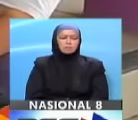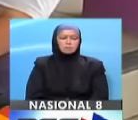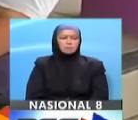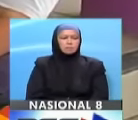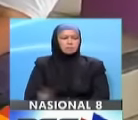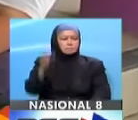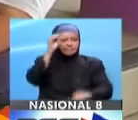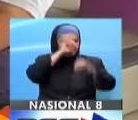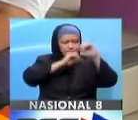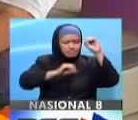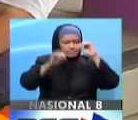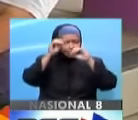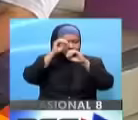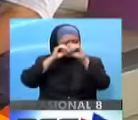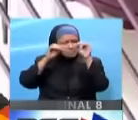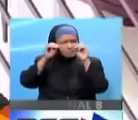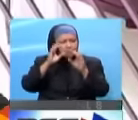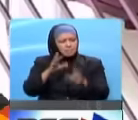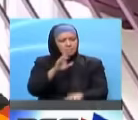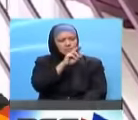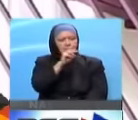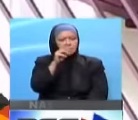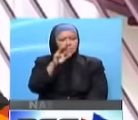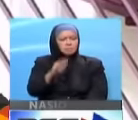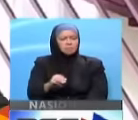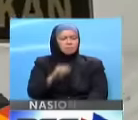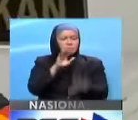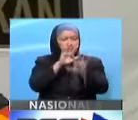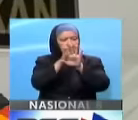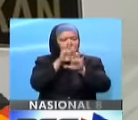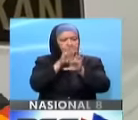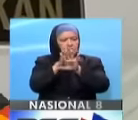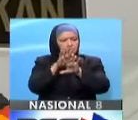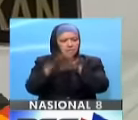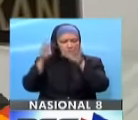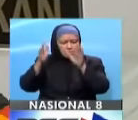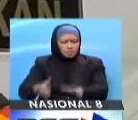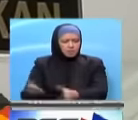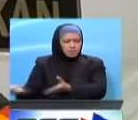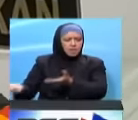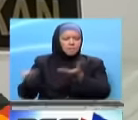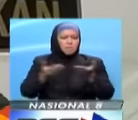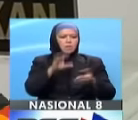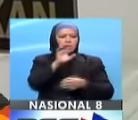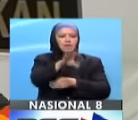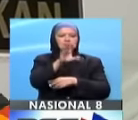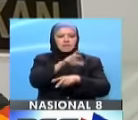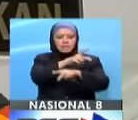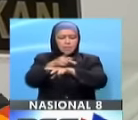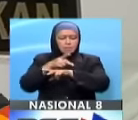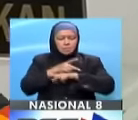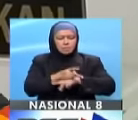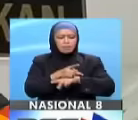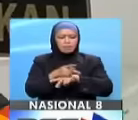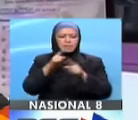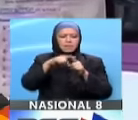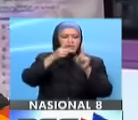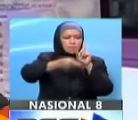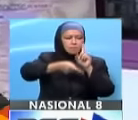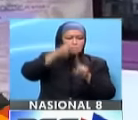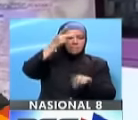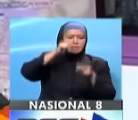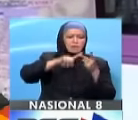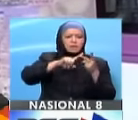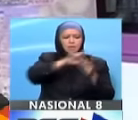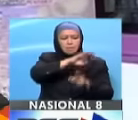Tinjauan RTM mendapati semakin ramai yang membawa anjing peliharaan mereka ke Pejabat Veterinar Pulau Pinang di Bukit Minyak, seberang Perai